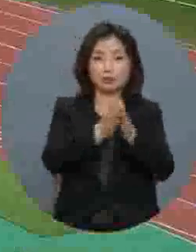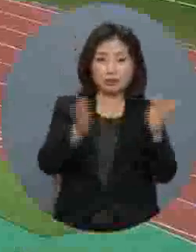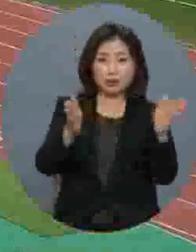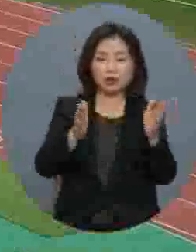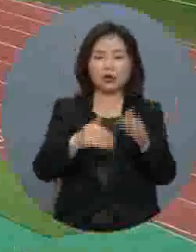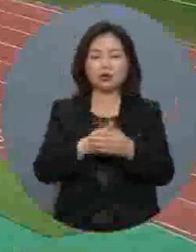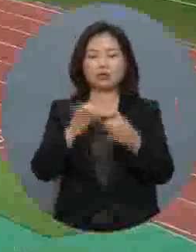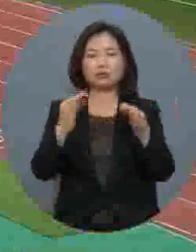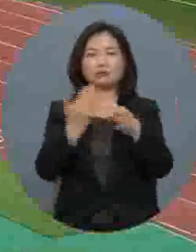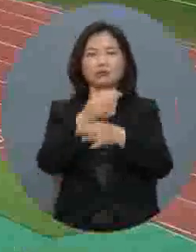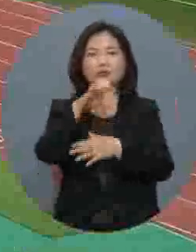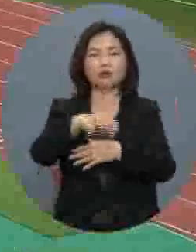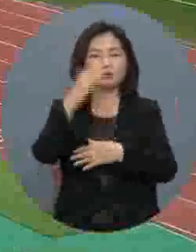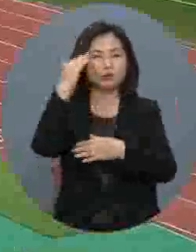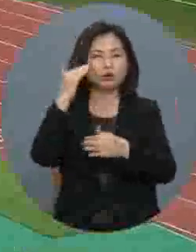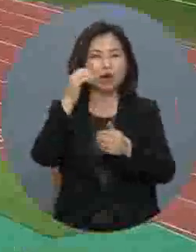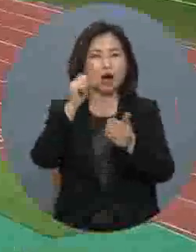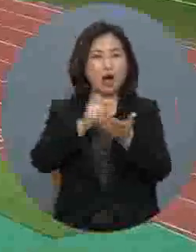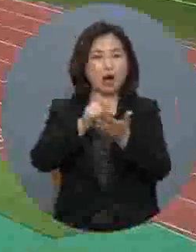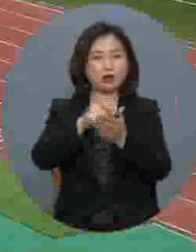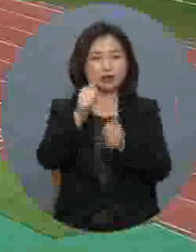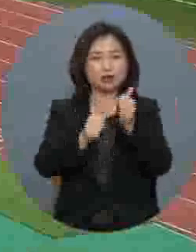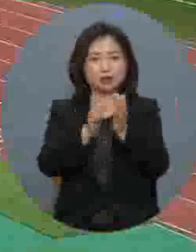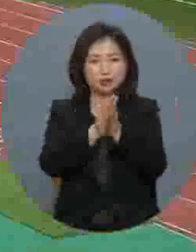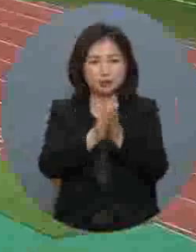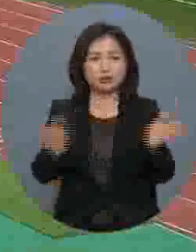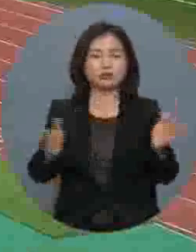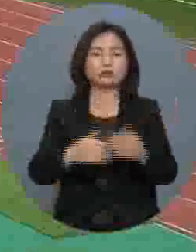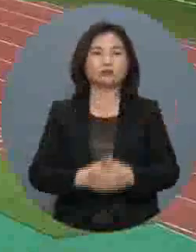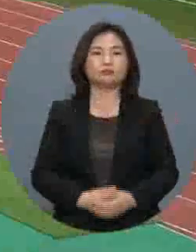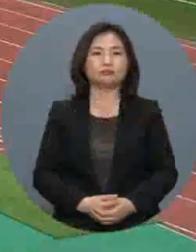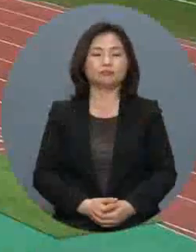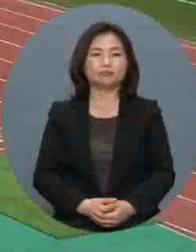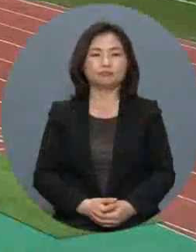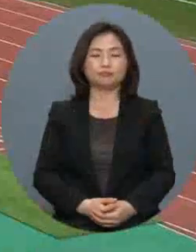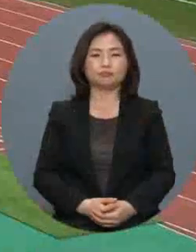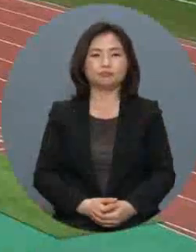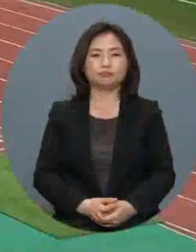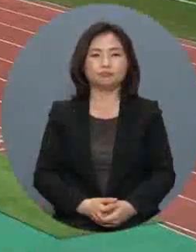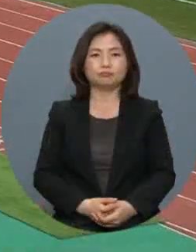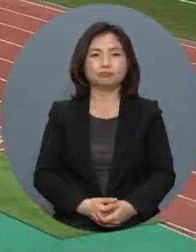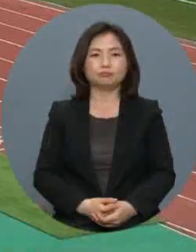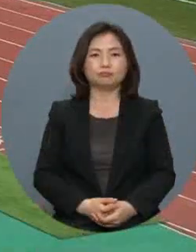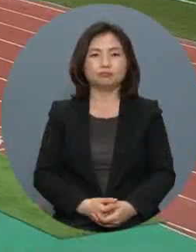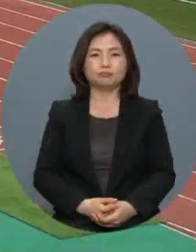상무는 김천에서의 K리그 시대 그 시작을 알렸습니다. MBC 뉴스 서건입니다.